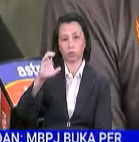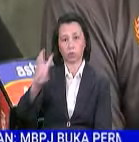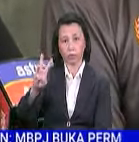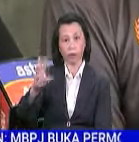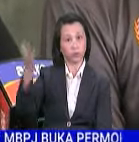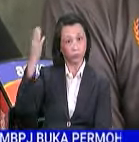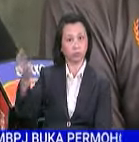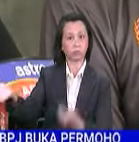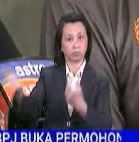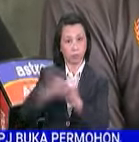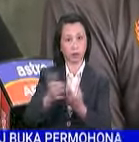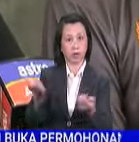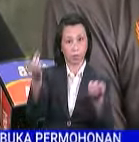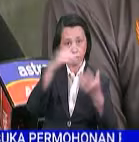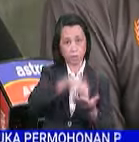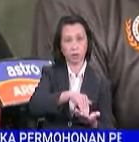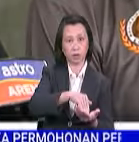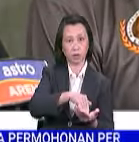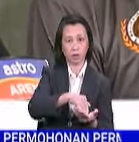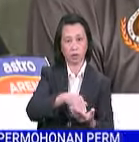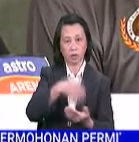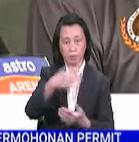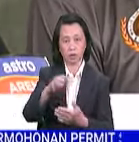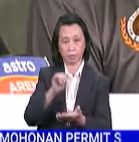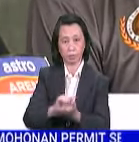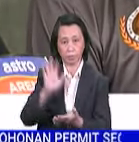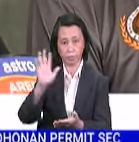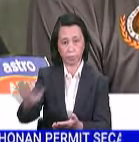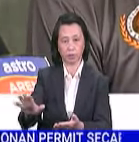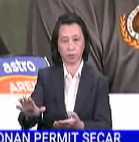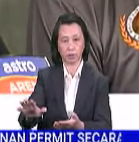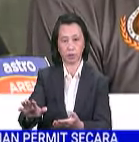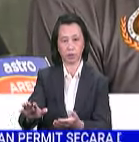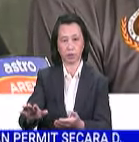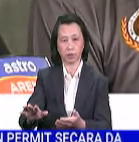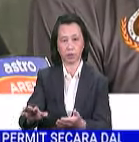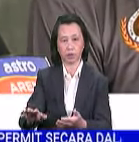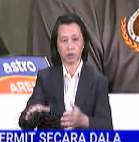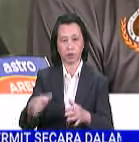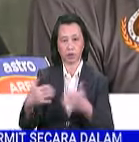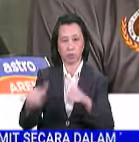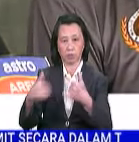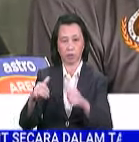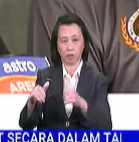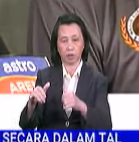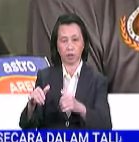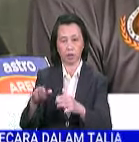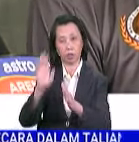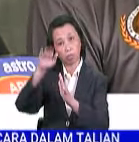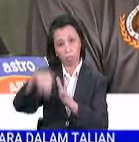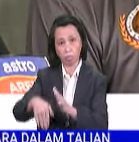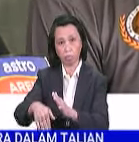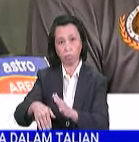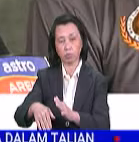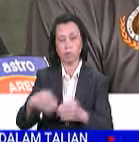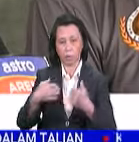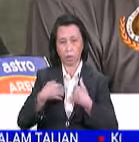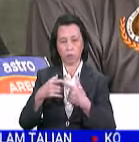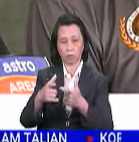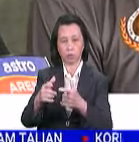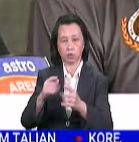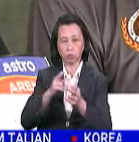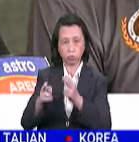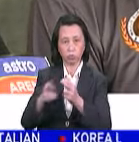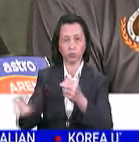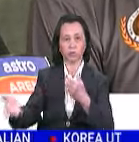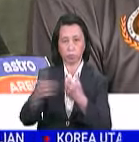punya beberapa atlet lain yang juga pernah datang balik selepas mereka mempamerkan prestasi yang terbaik. Dan kita punya beberapa atlet olahraga yang masih berusaha untuk